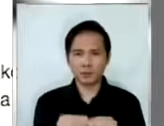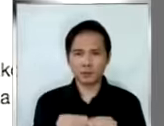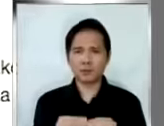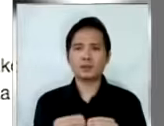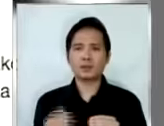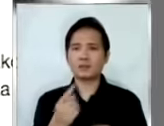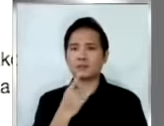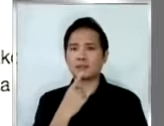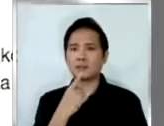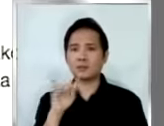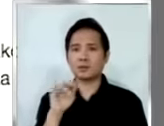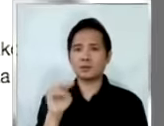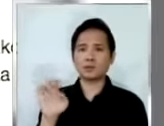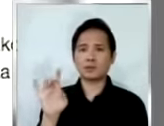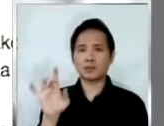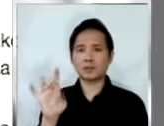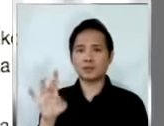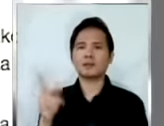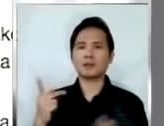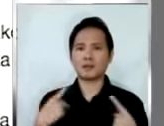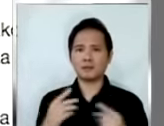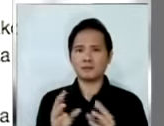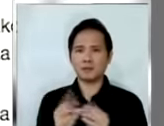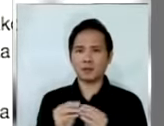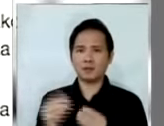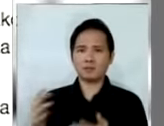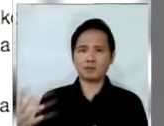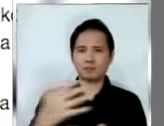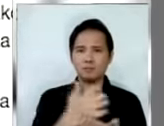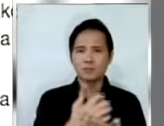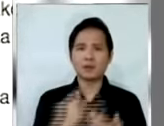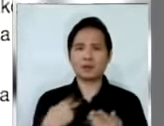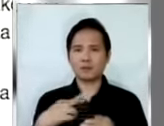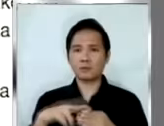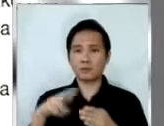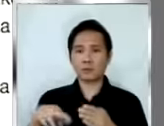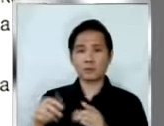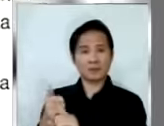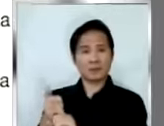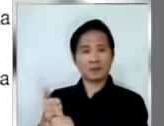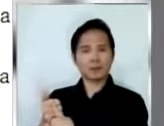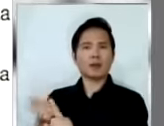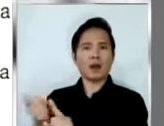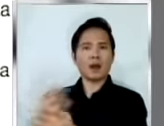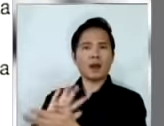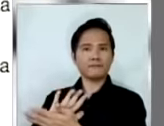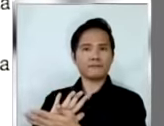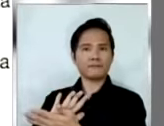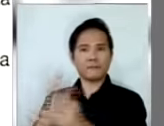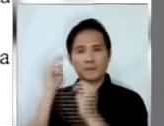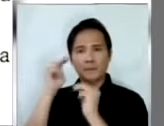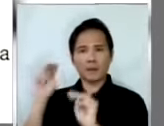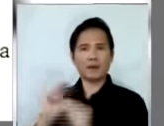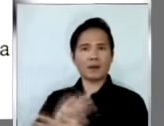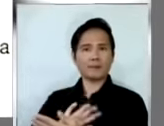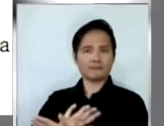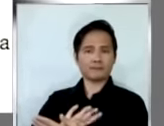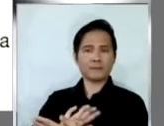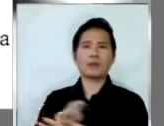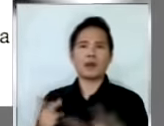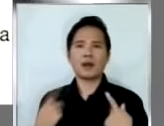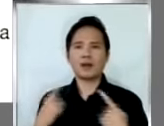18. Kahapon, lumabas ang resulta ng swab test na positibo siya sa virus. Bago raw nito, negatibo siya sa mga rapid test kaya nakadalo pa siya sa